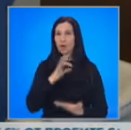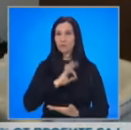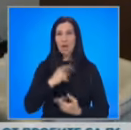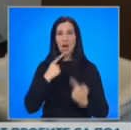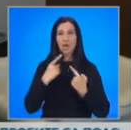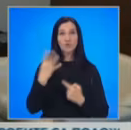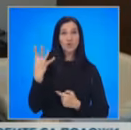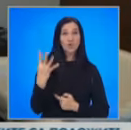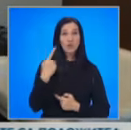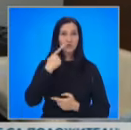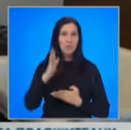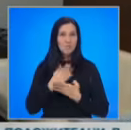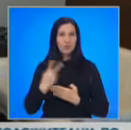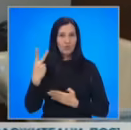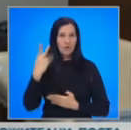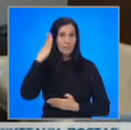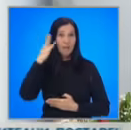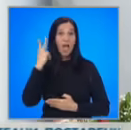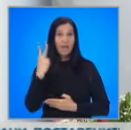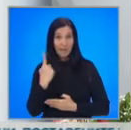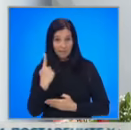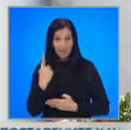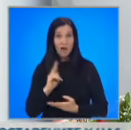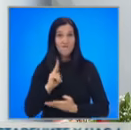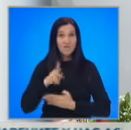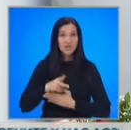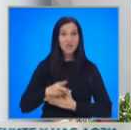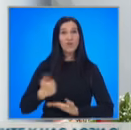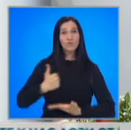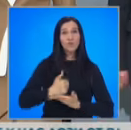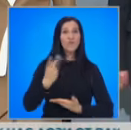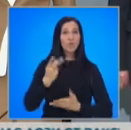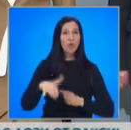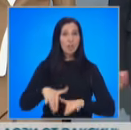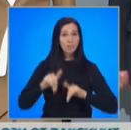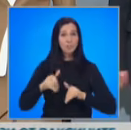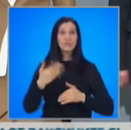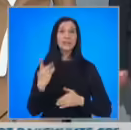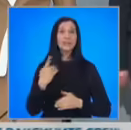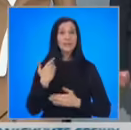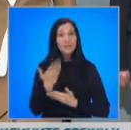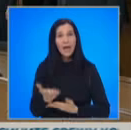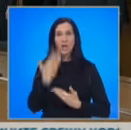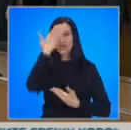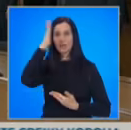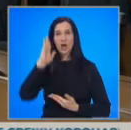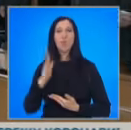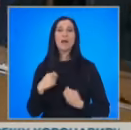Разговор на 4 очи между двама премиери, един встъпващ в длъжност и втори напускащия, даде начало на предаването на властта в Министерския съвет.